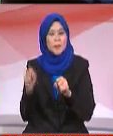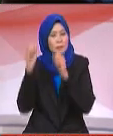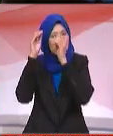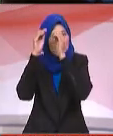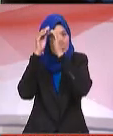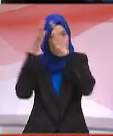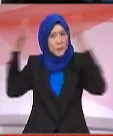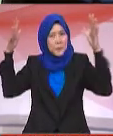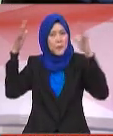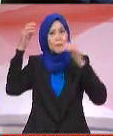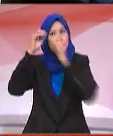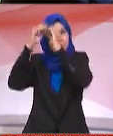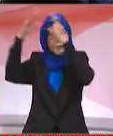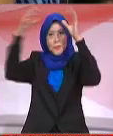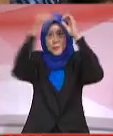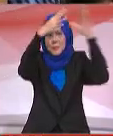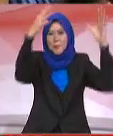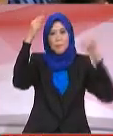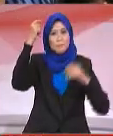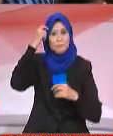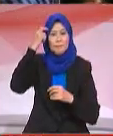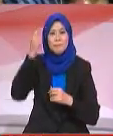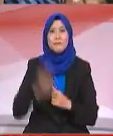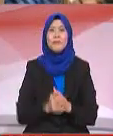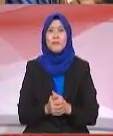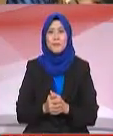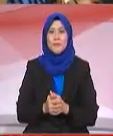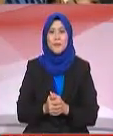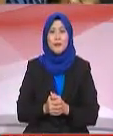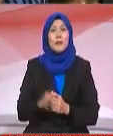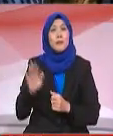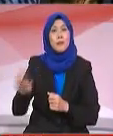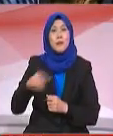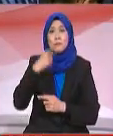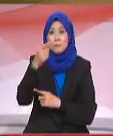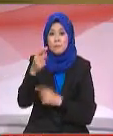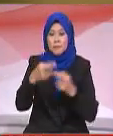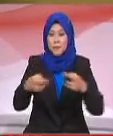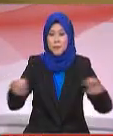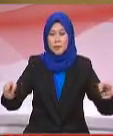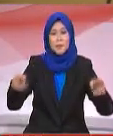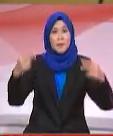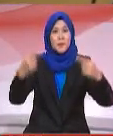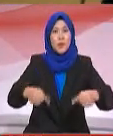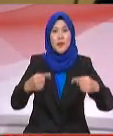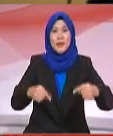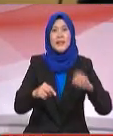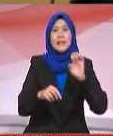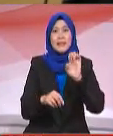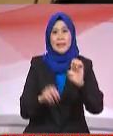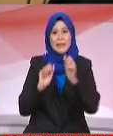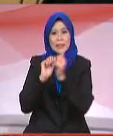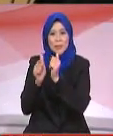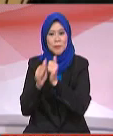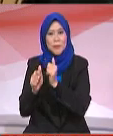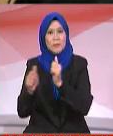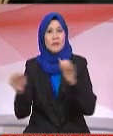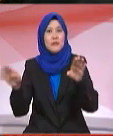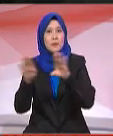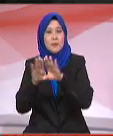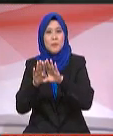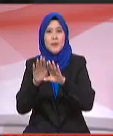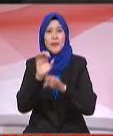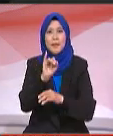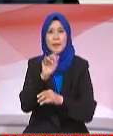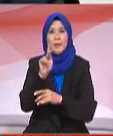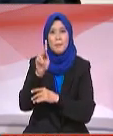minda pelajar-pelajar ini. Beliau menyatakannya ketika merasmikan kejohanan e-sport PUBG tertutup yang berlangsung